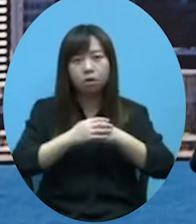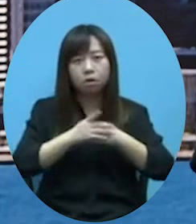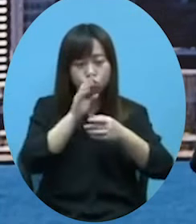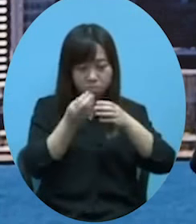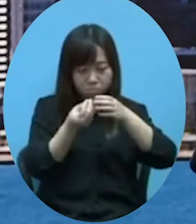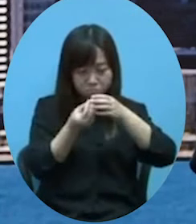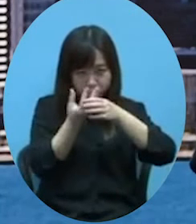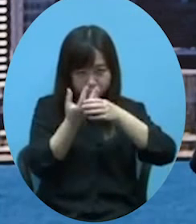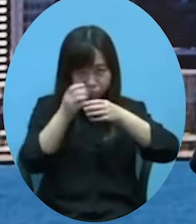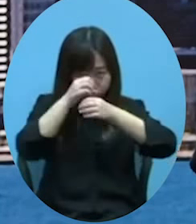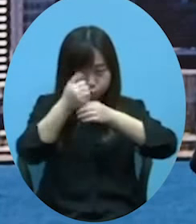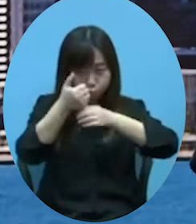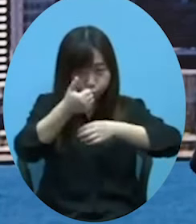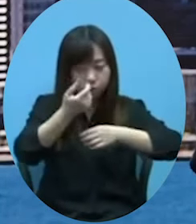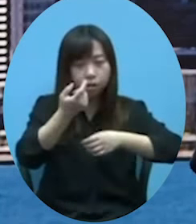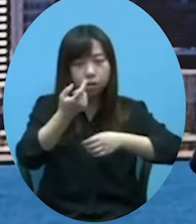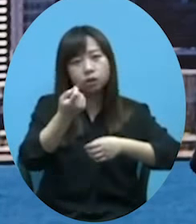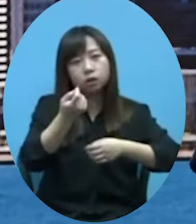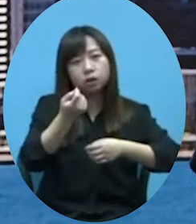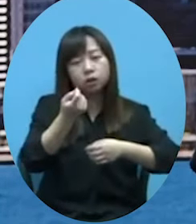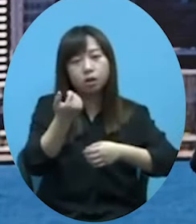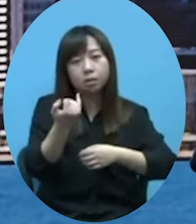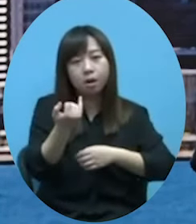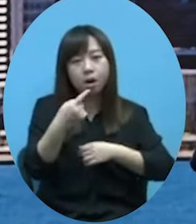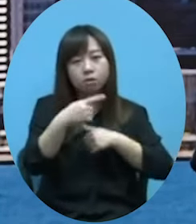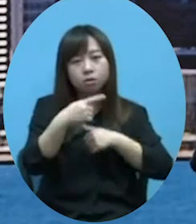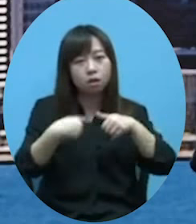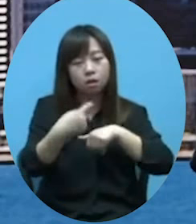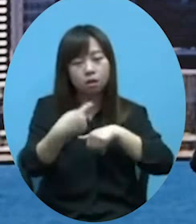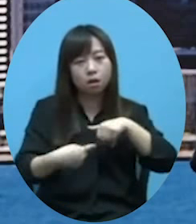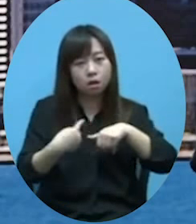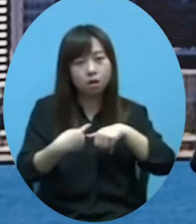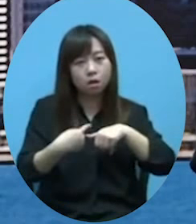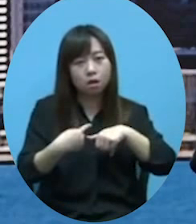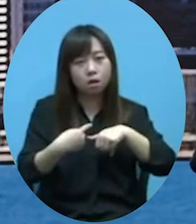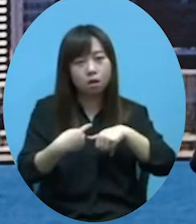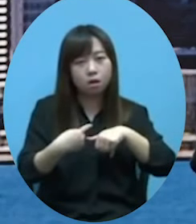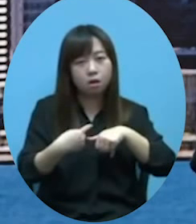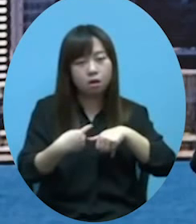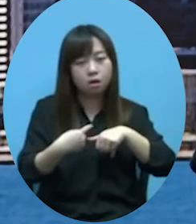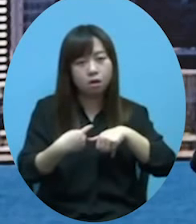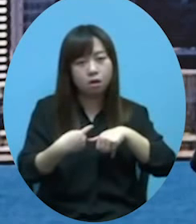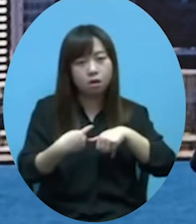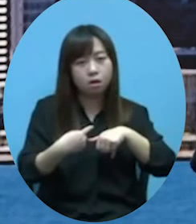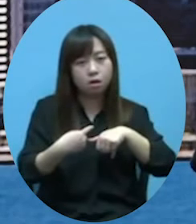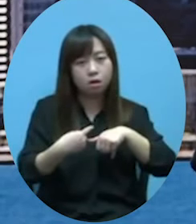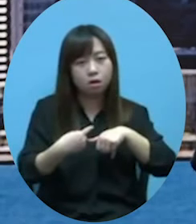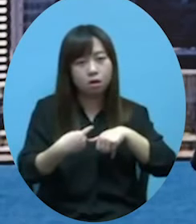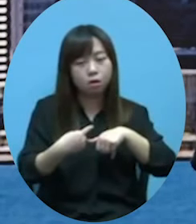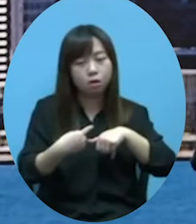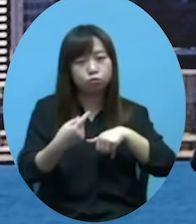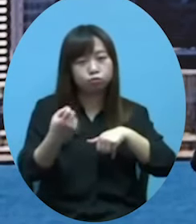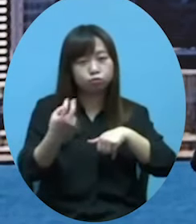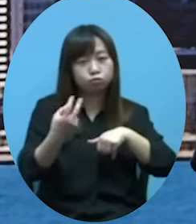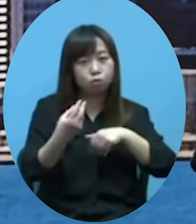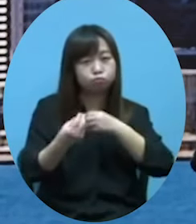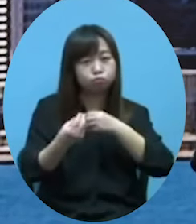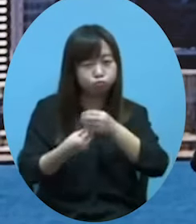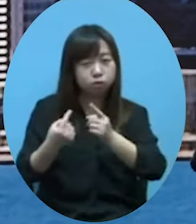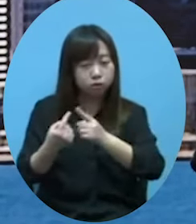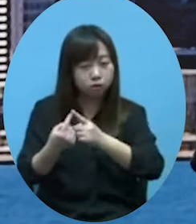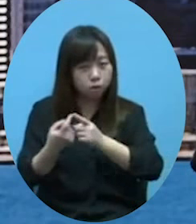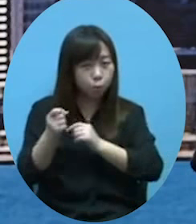其實牠可以就是由牠的體內或者是由隻狗再傳回給人